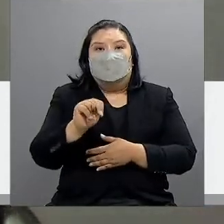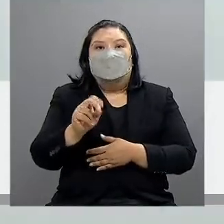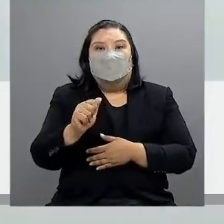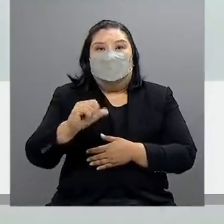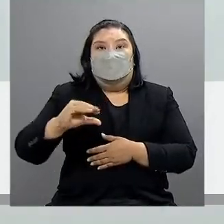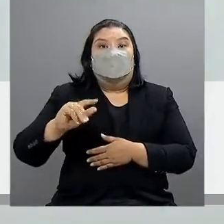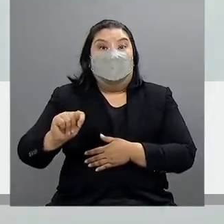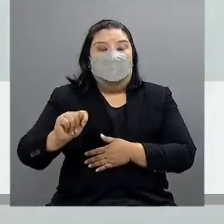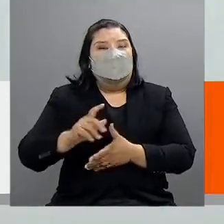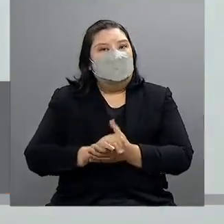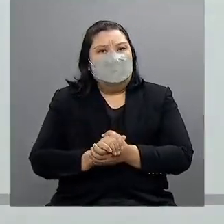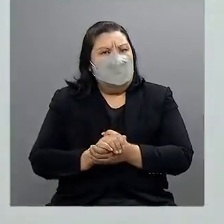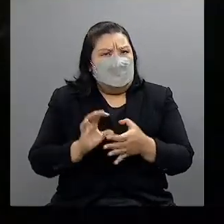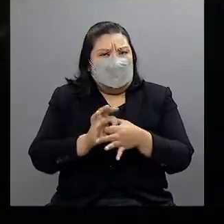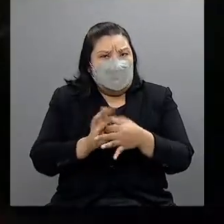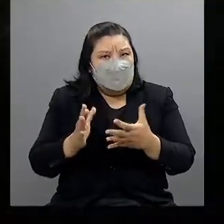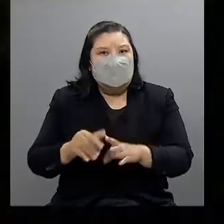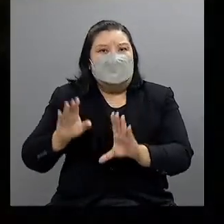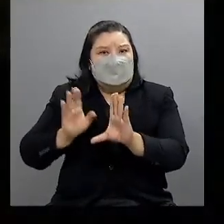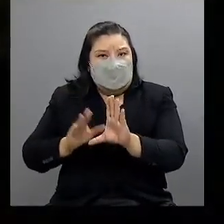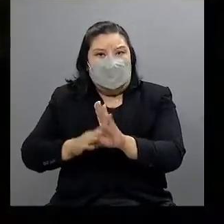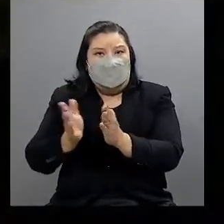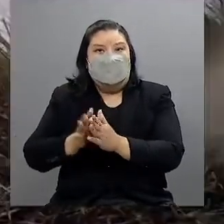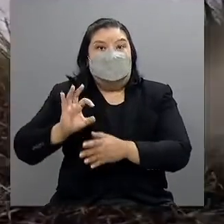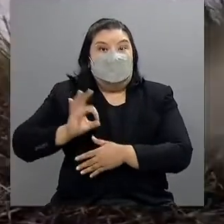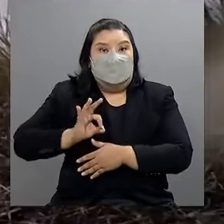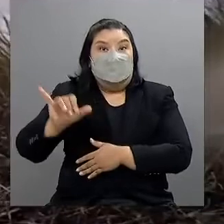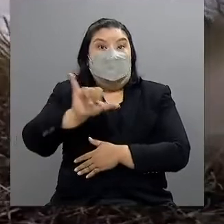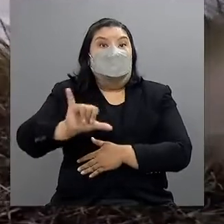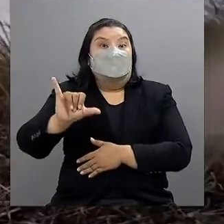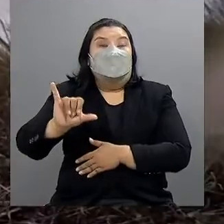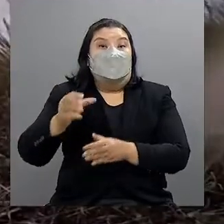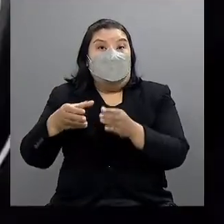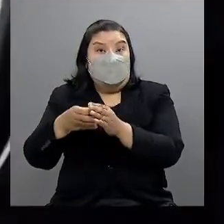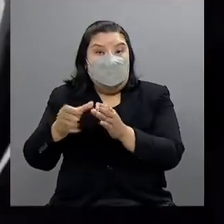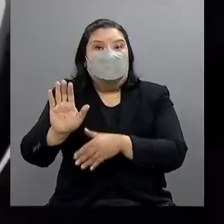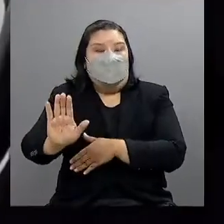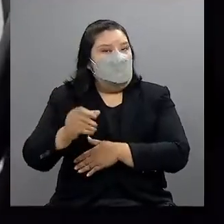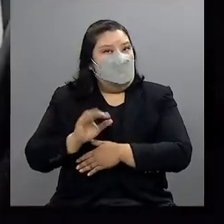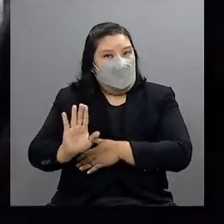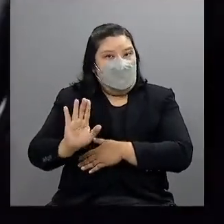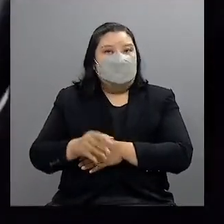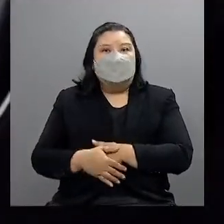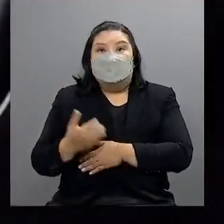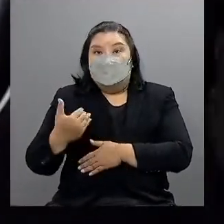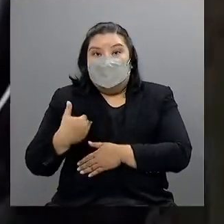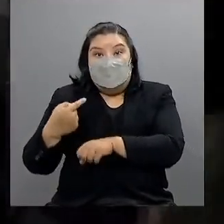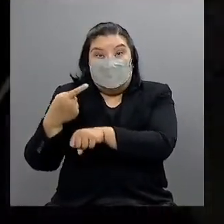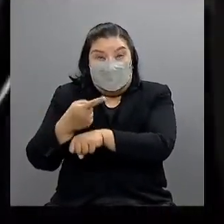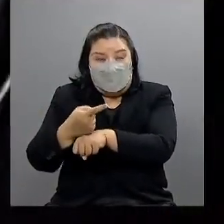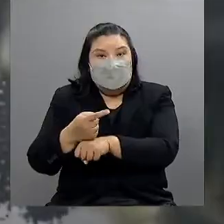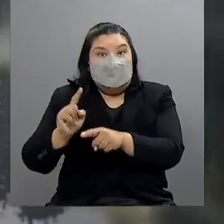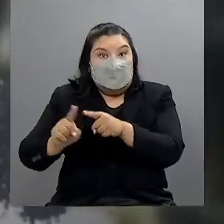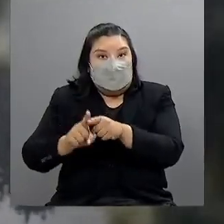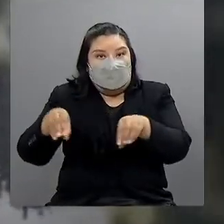จะไม่ขยายสมาชิไปอย่างยหรุปตะวนออกและไม่ต้การให้ NATO ติดตั้งอาวุธในประเทศที่มีพมแนตดกับรัศเสยอย่างยูเครีน